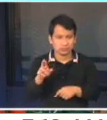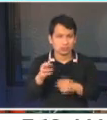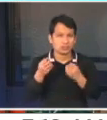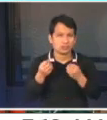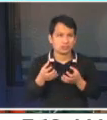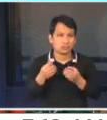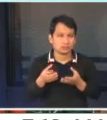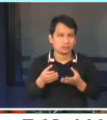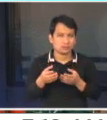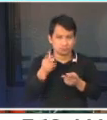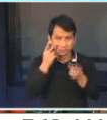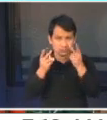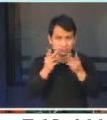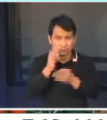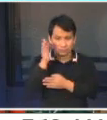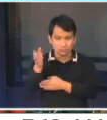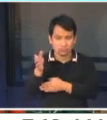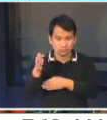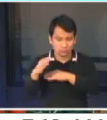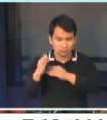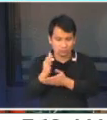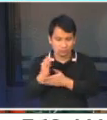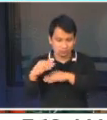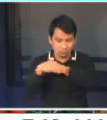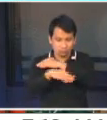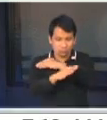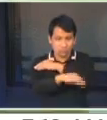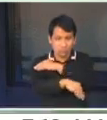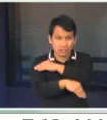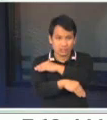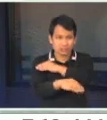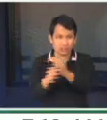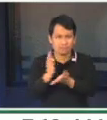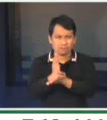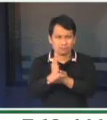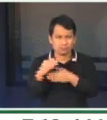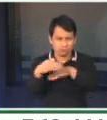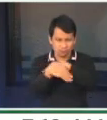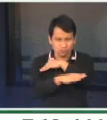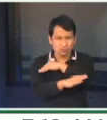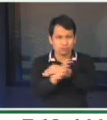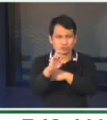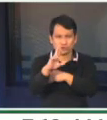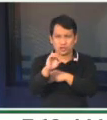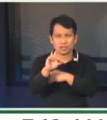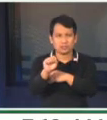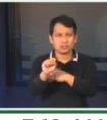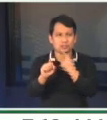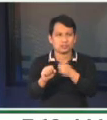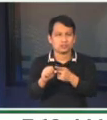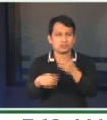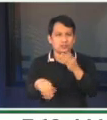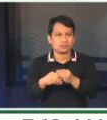ng bumisita sa Boracay ngayong Nobyembre. Ayon sa Municipal Tourism Office ng Malay